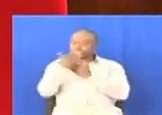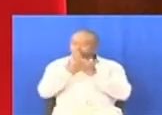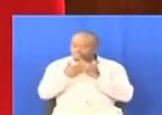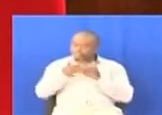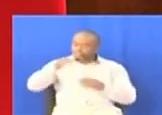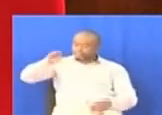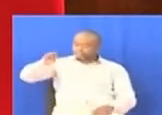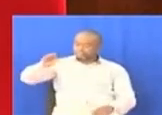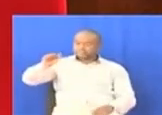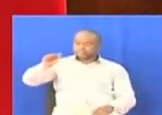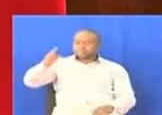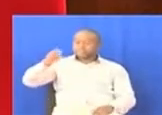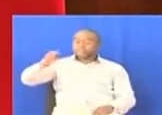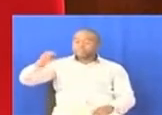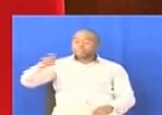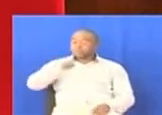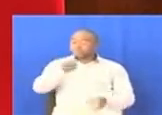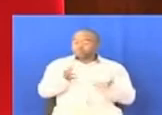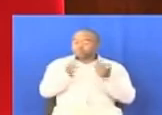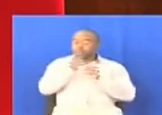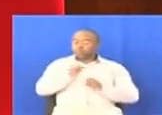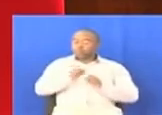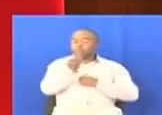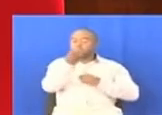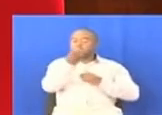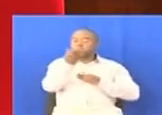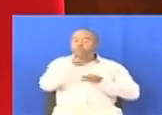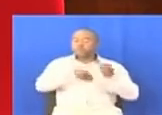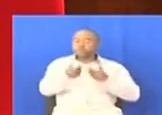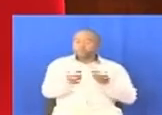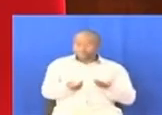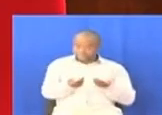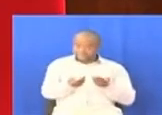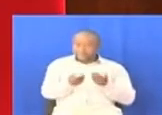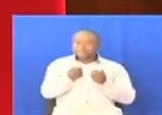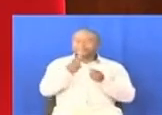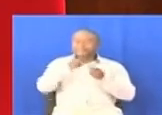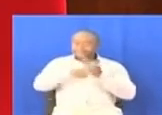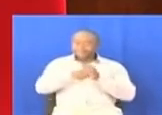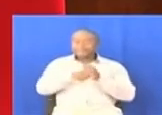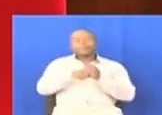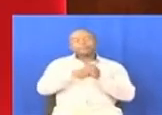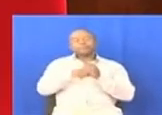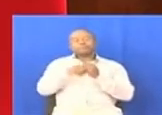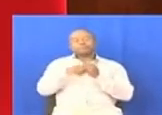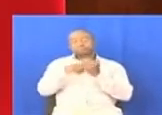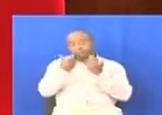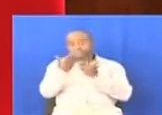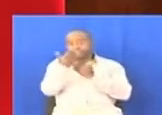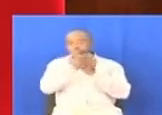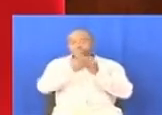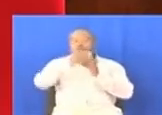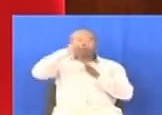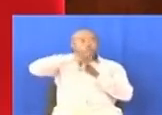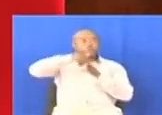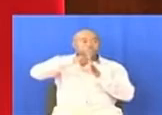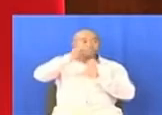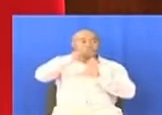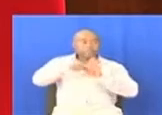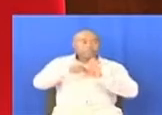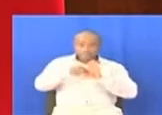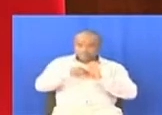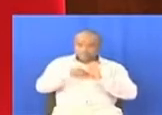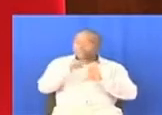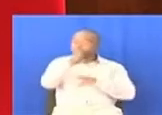ili kuweza kuokoa uchumi wa eneo la kusini mwa Afrika, nchi wanachama wa SADC. Mheshimiwa Speaker, hii ni jambo